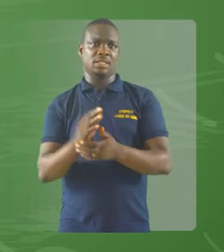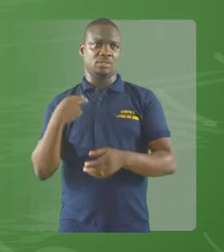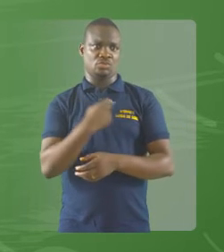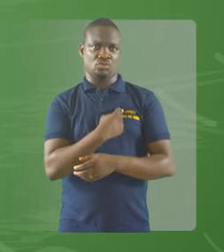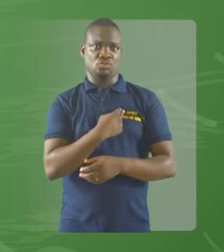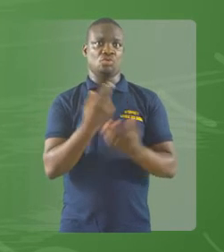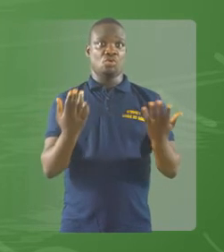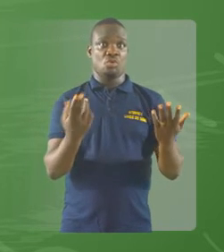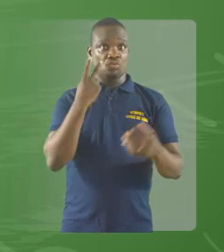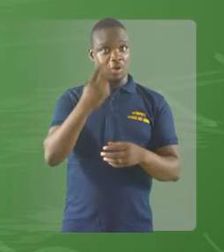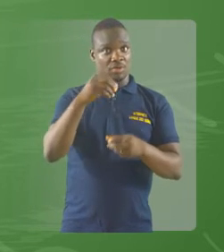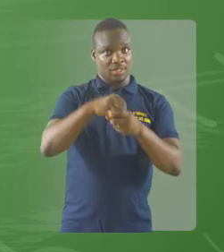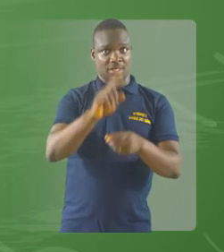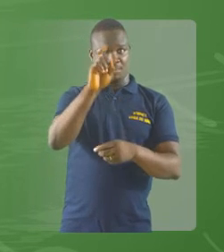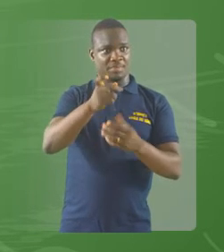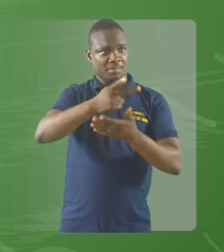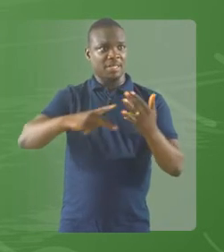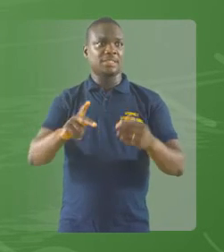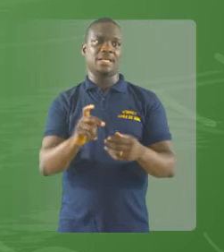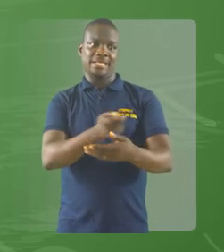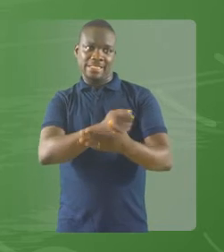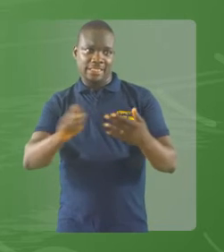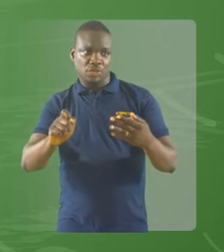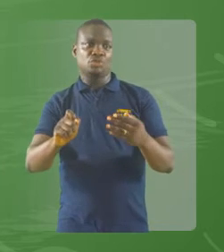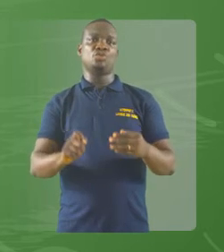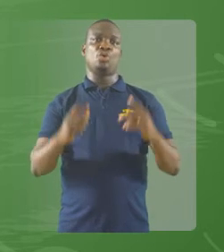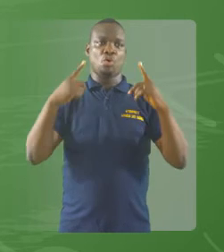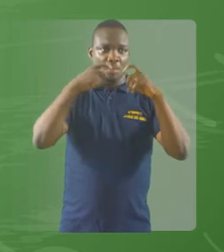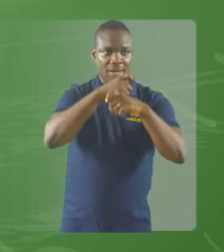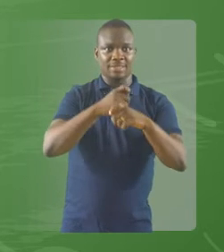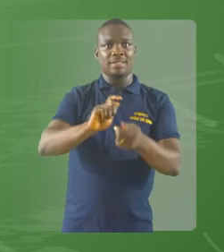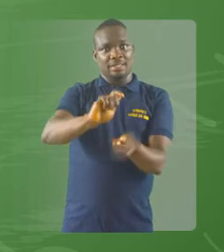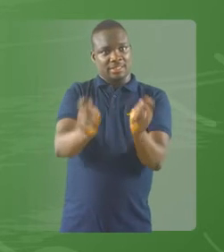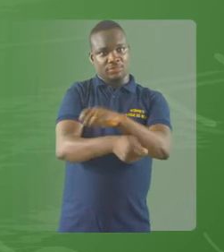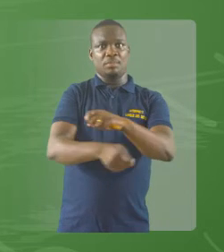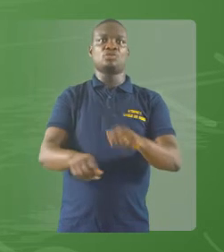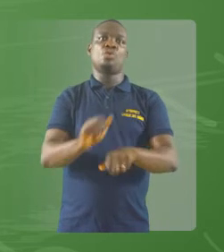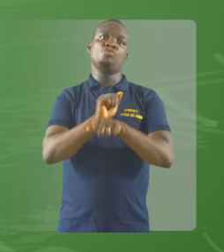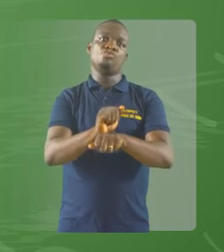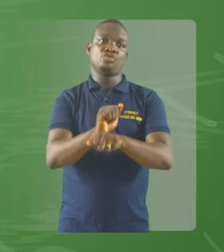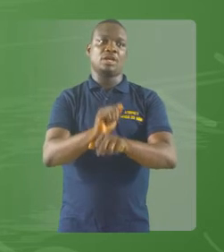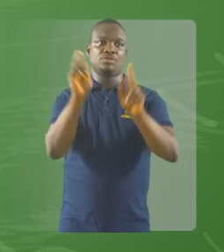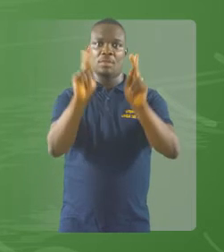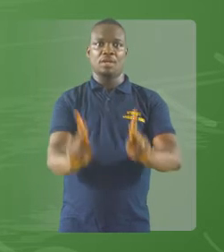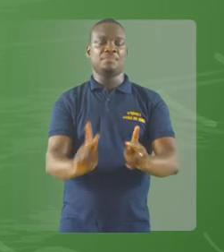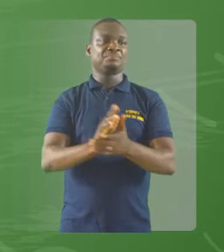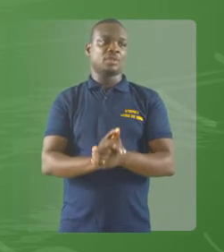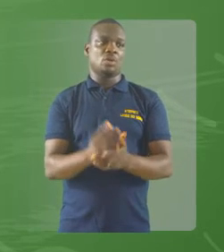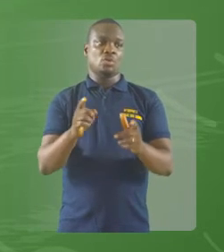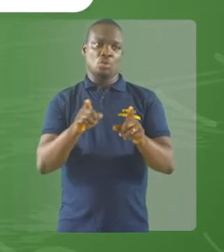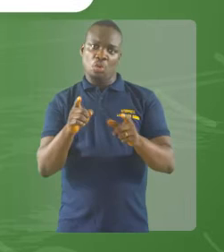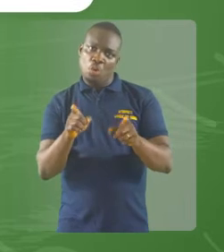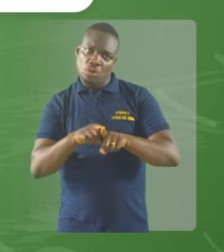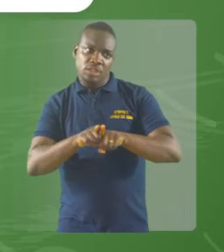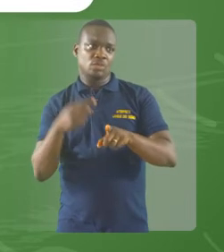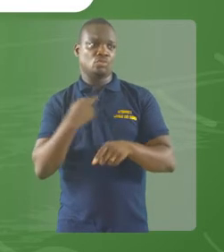temps les écritures complexes des transformations usuelles du plan. Et dans un deuxième temps,